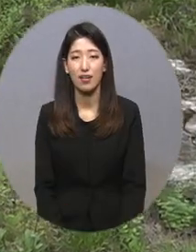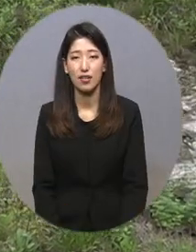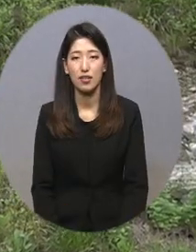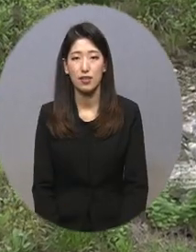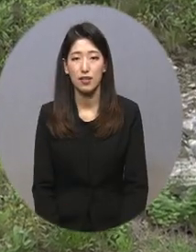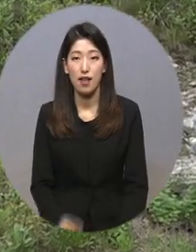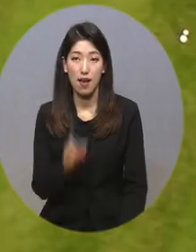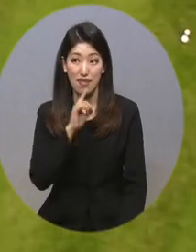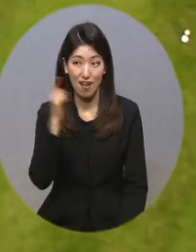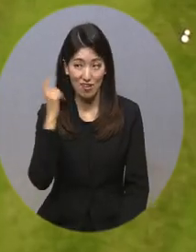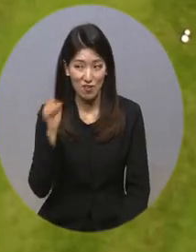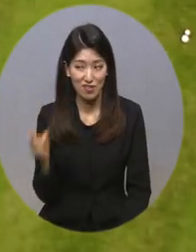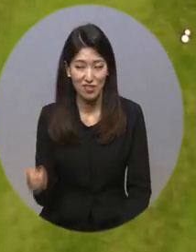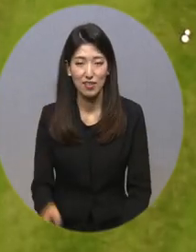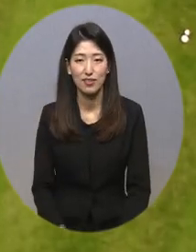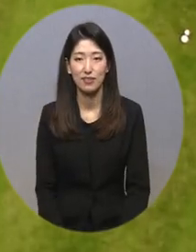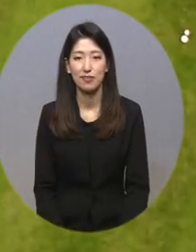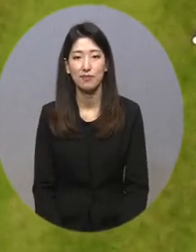다 듣고 있네?